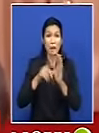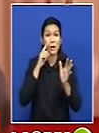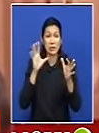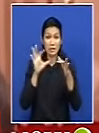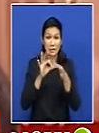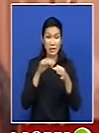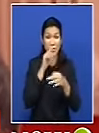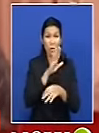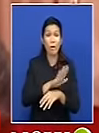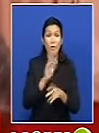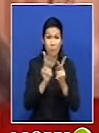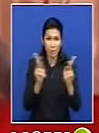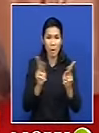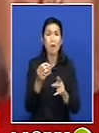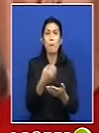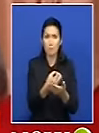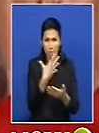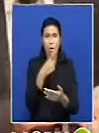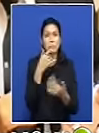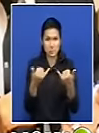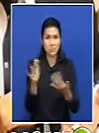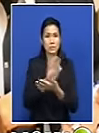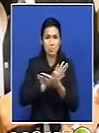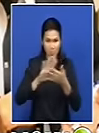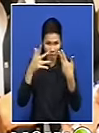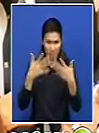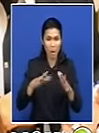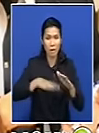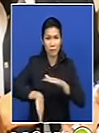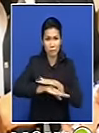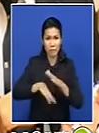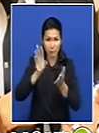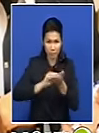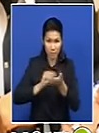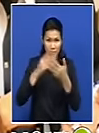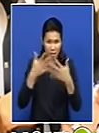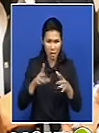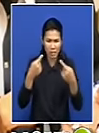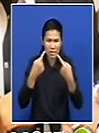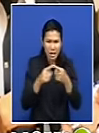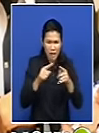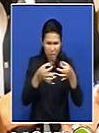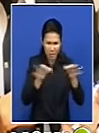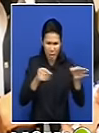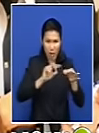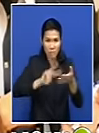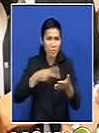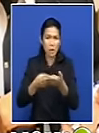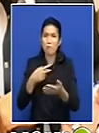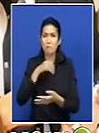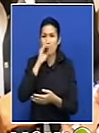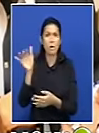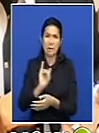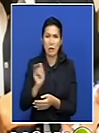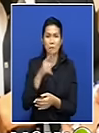กฤษฎีกาบอกว่าทุกอย่างเรียบร้อยแล้วครับเพราะมีการตรวจสอบบันทึกแล้วแต่ผลการตีความเนี่ยยังไม่สามารถเปิดเผยได้ทุกอย่างเป็นความ